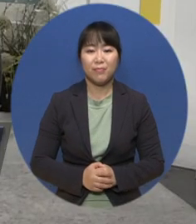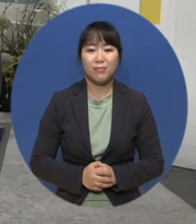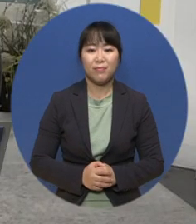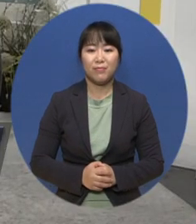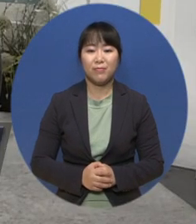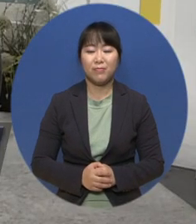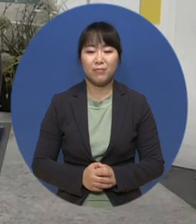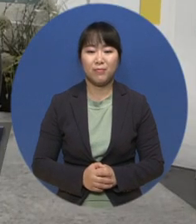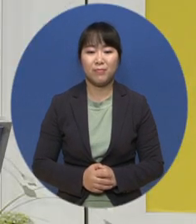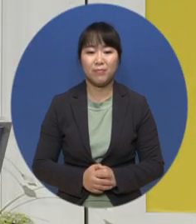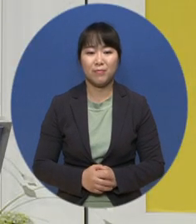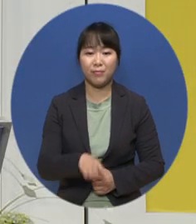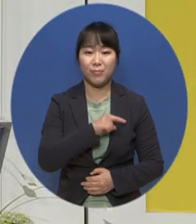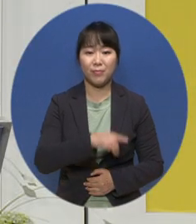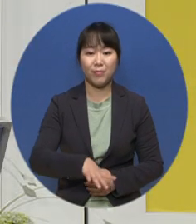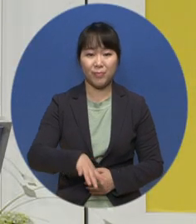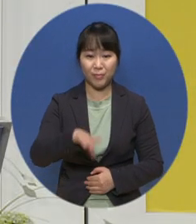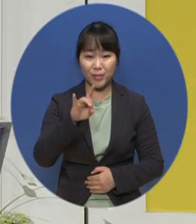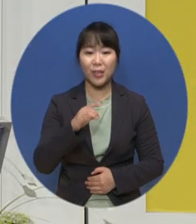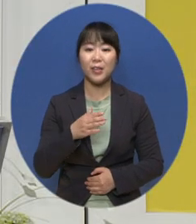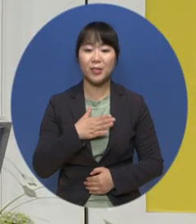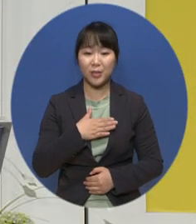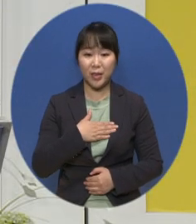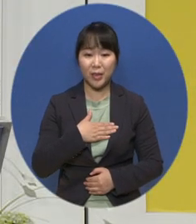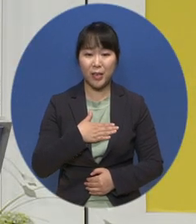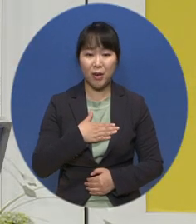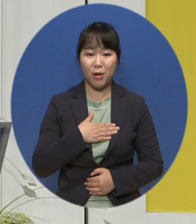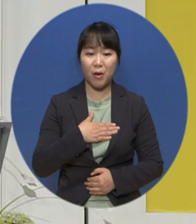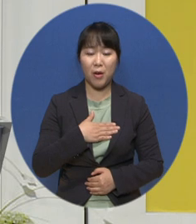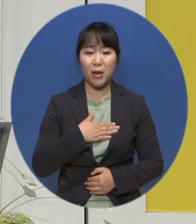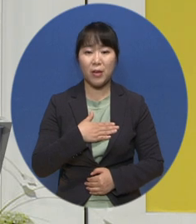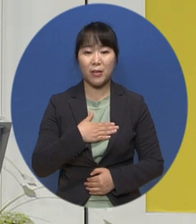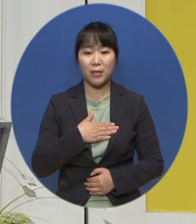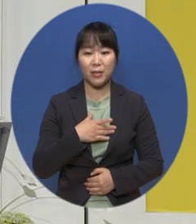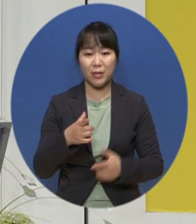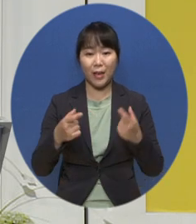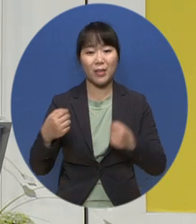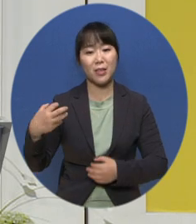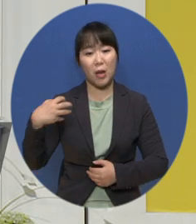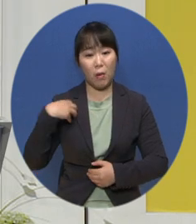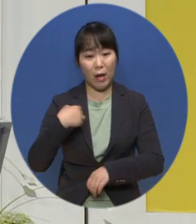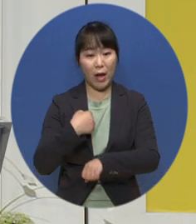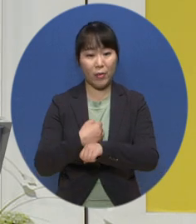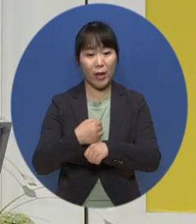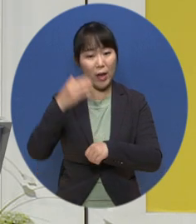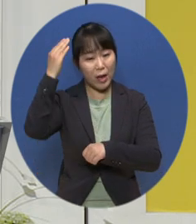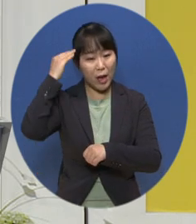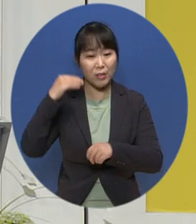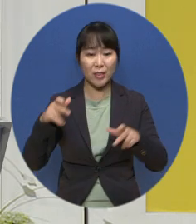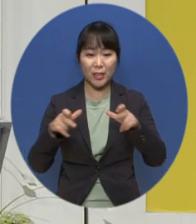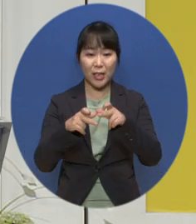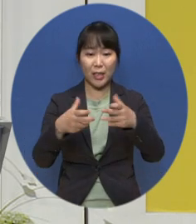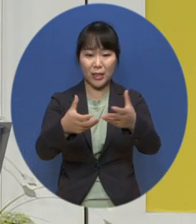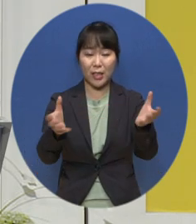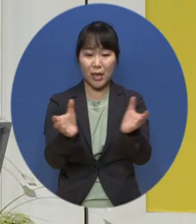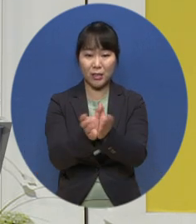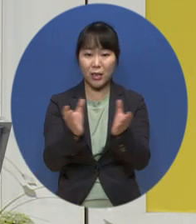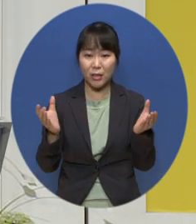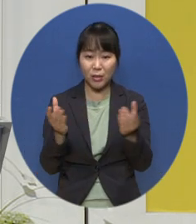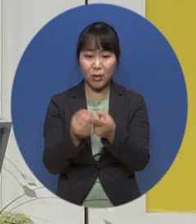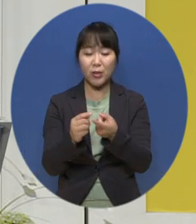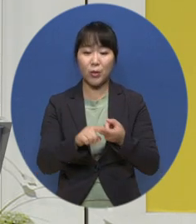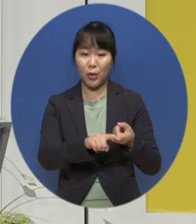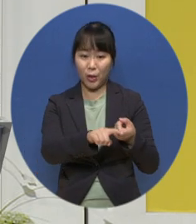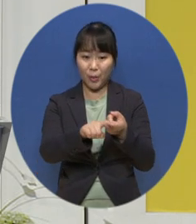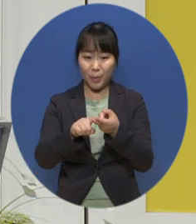웃은 그 적의 론 제 역할을 하라고 우리 더 장애인단체 에 연